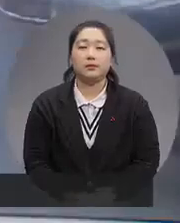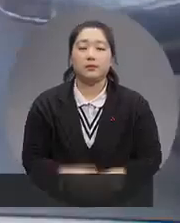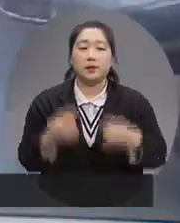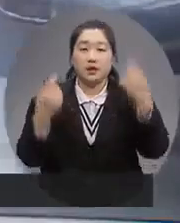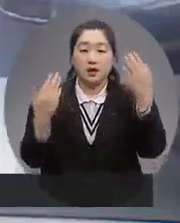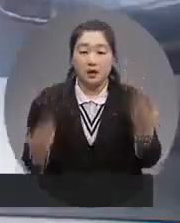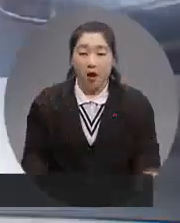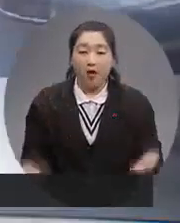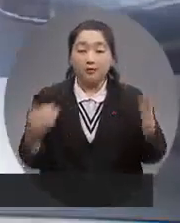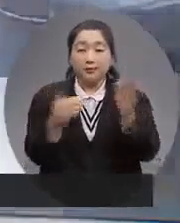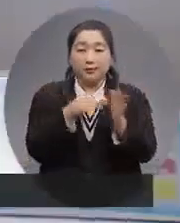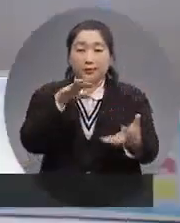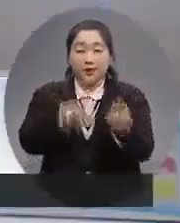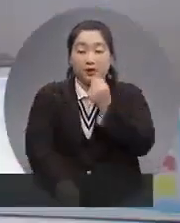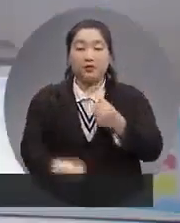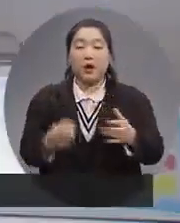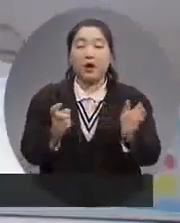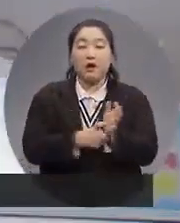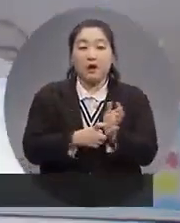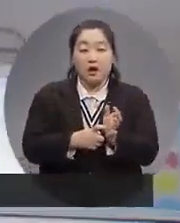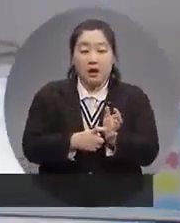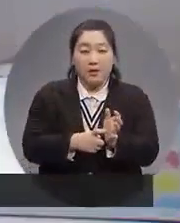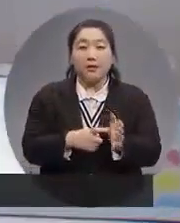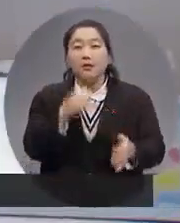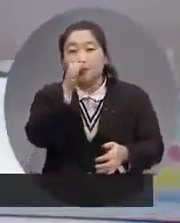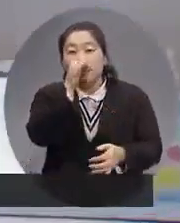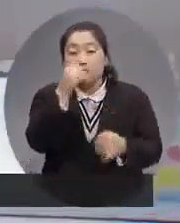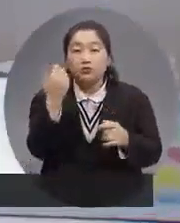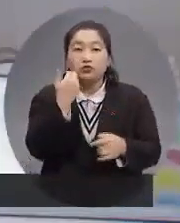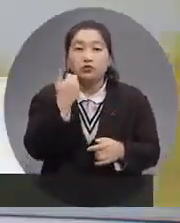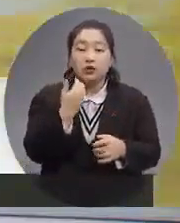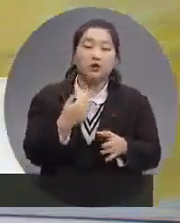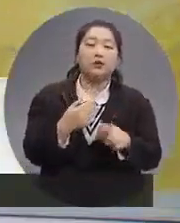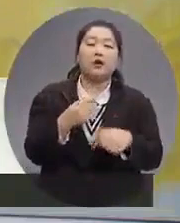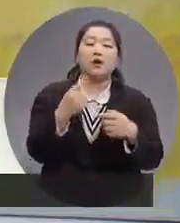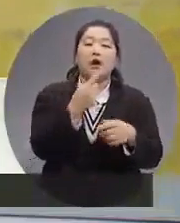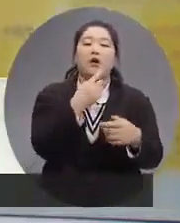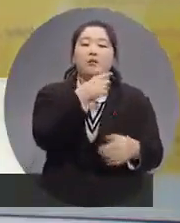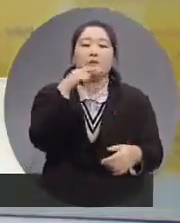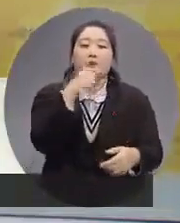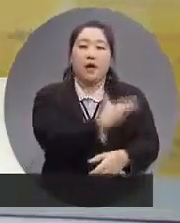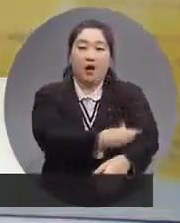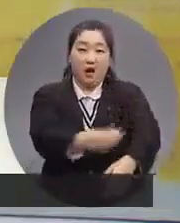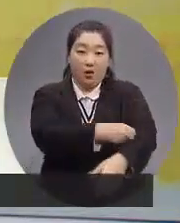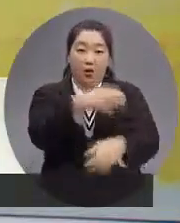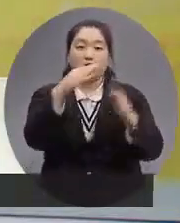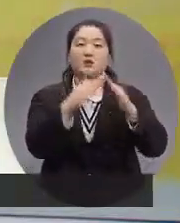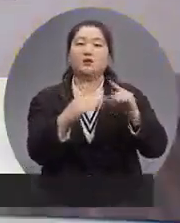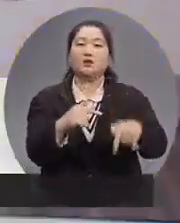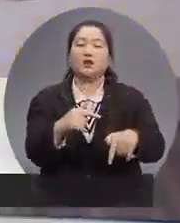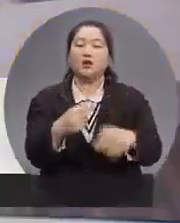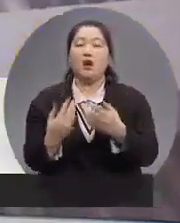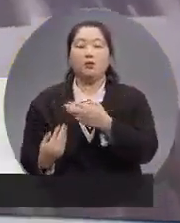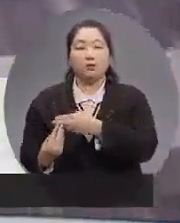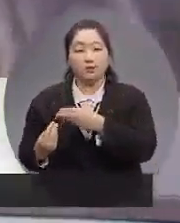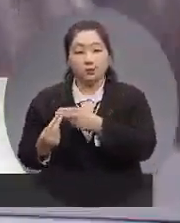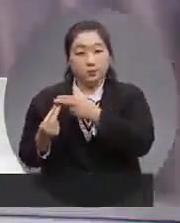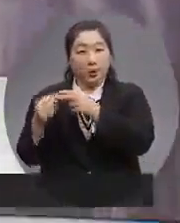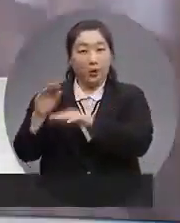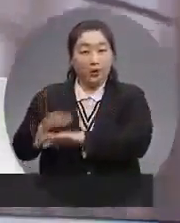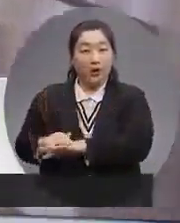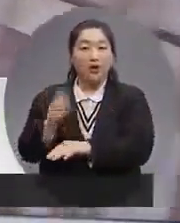연휴가 끝나자마자 발등에 불이 떨어진 곳이 있습니다. 바로 헌혈의 집인데요. 이 혈액 보유량이 사흘치도 안